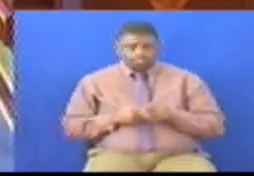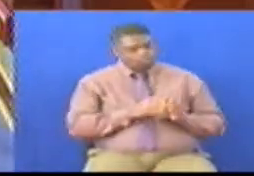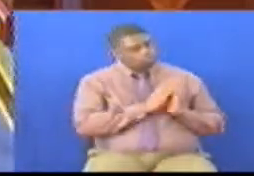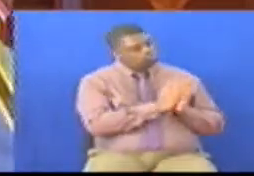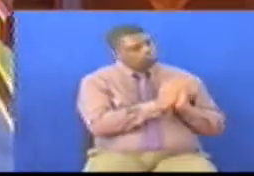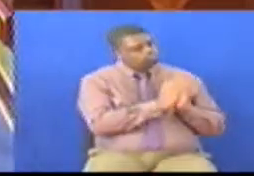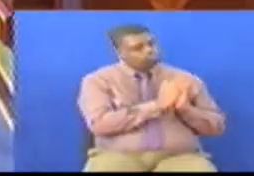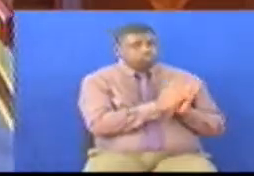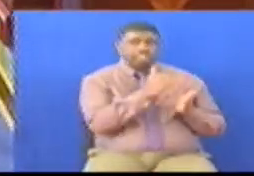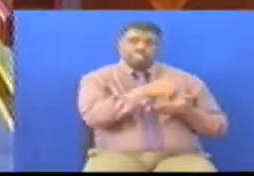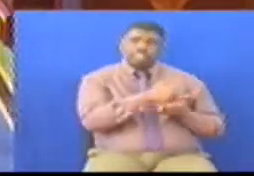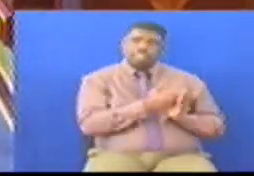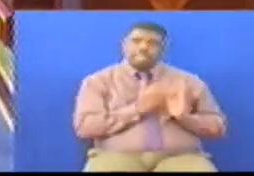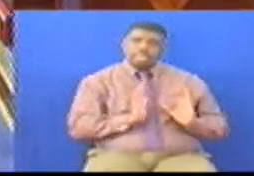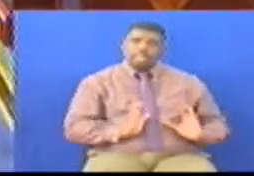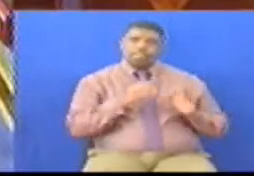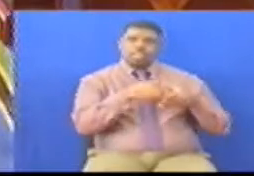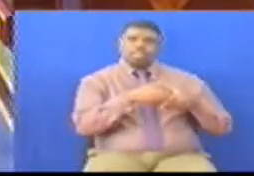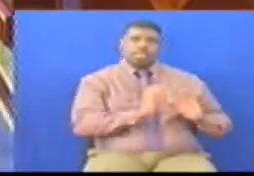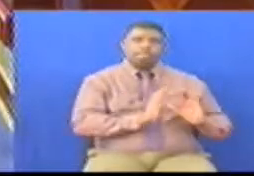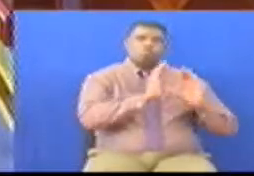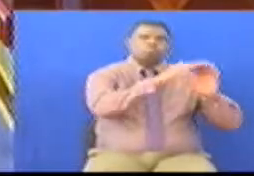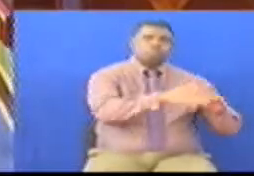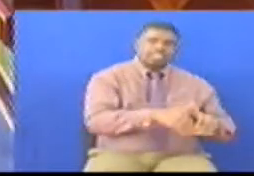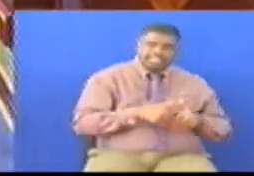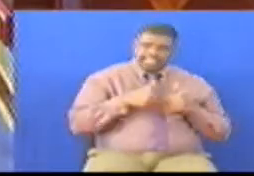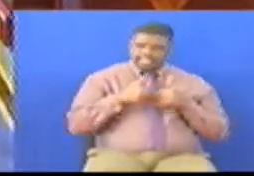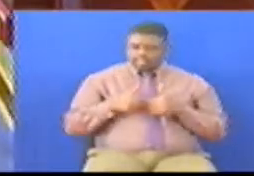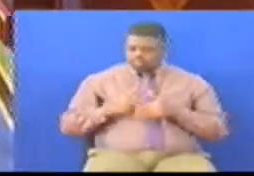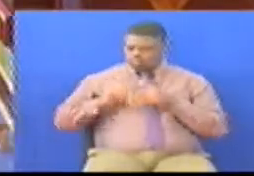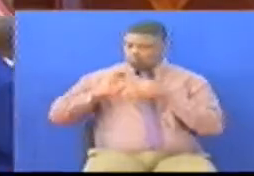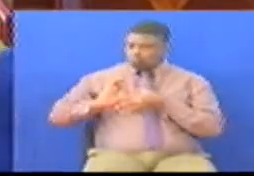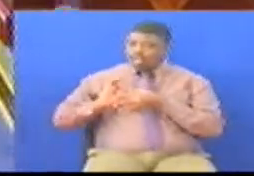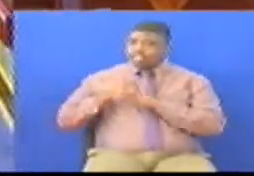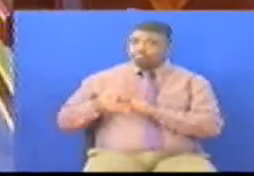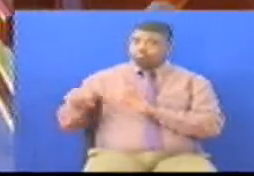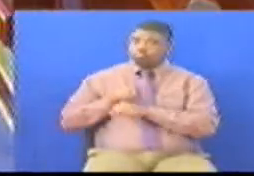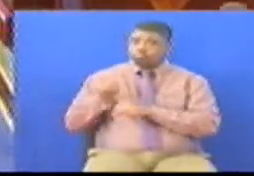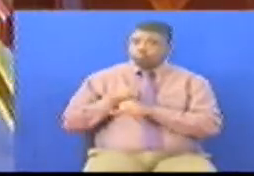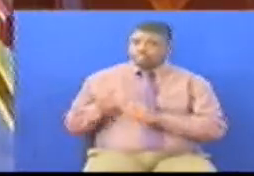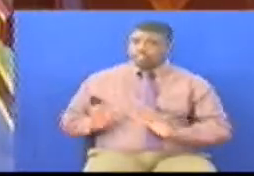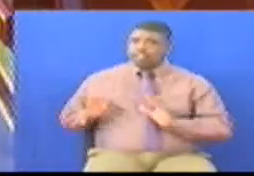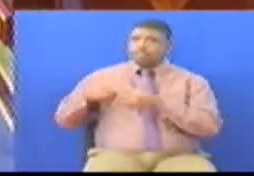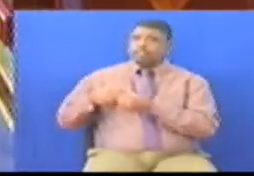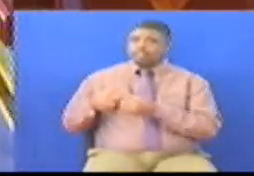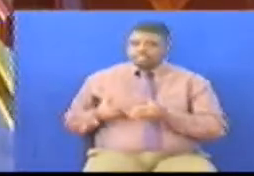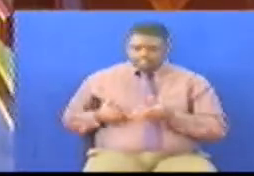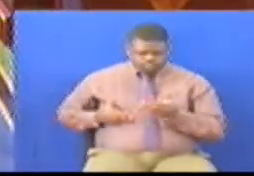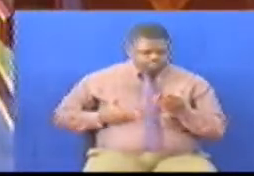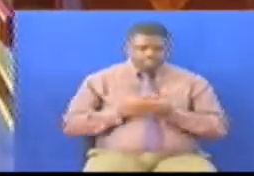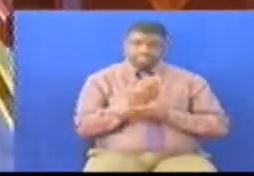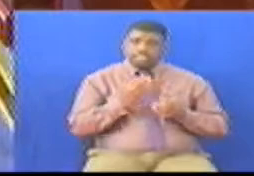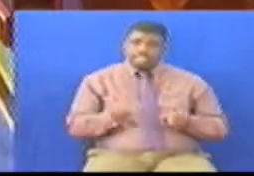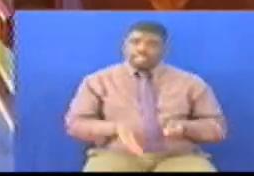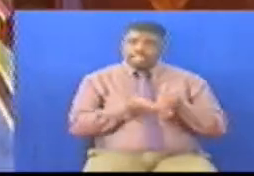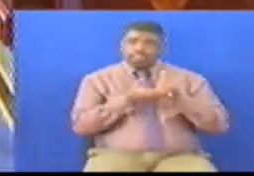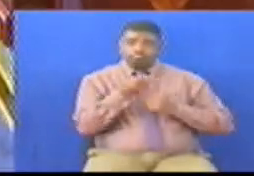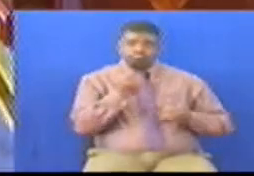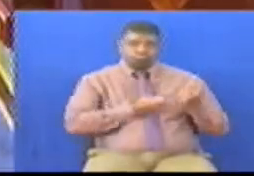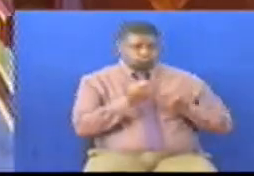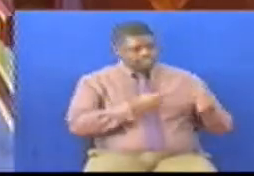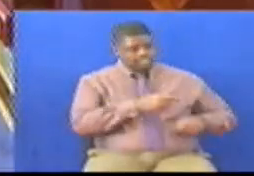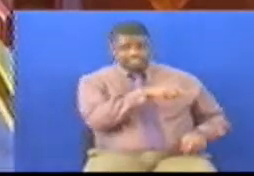kwa idara ya kamati ya bunge kwa kuratibu shughuli za kamati kupitia kwa kaimu mkurugenzi wa idara hiyo ndugu Maiko